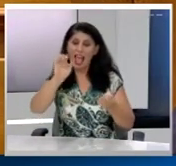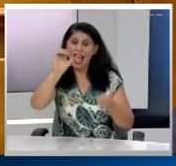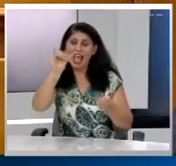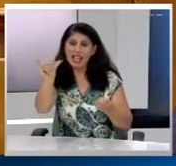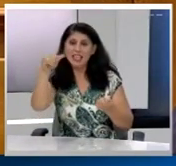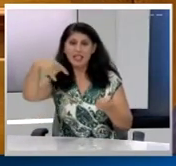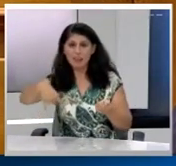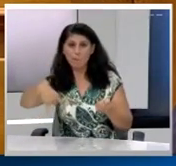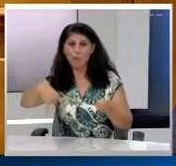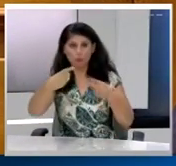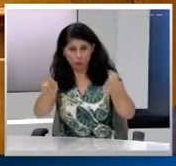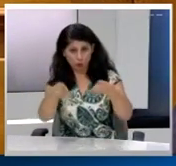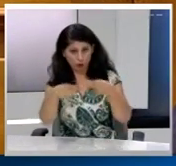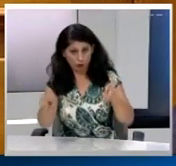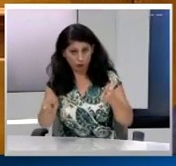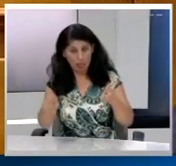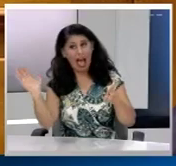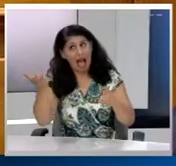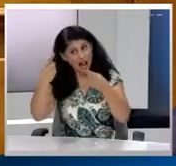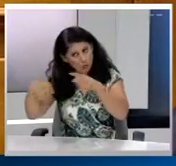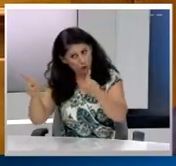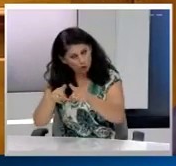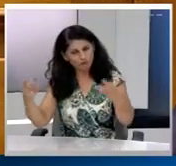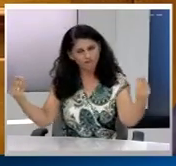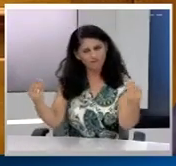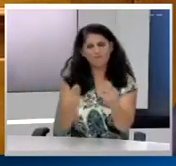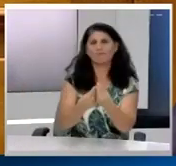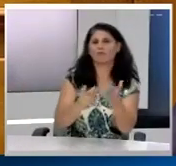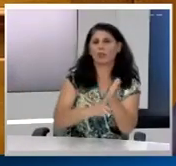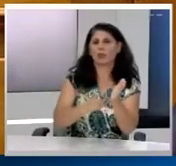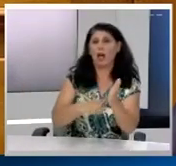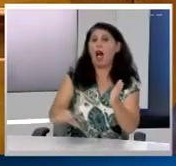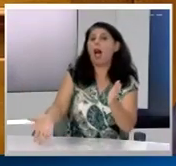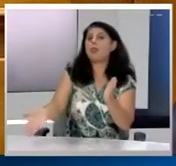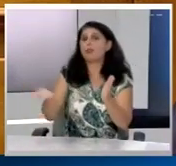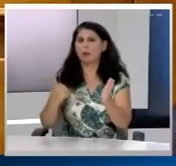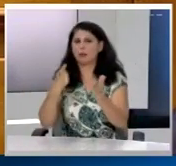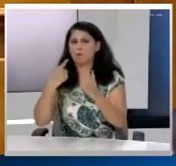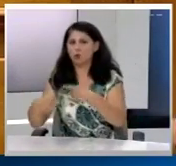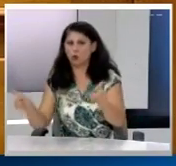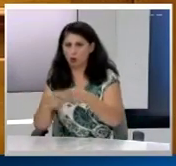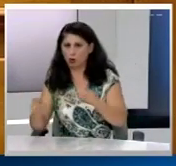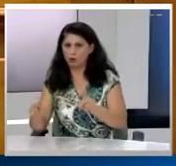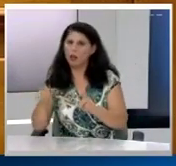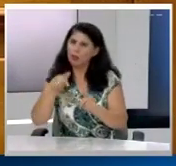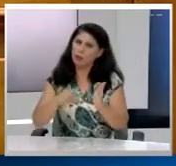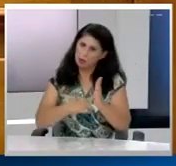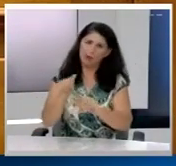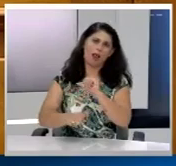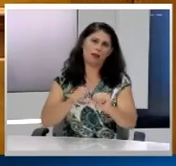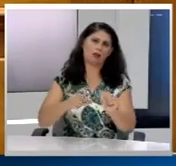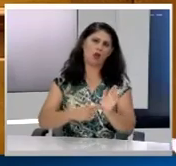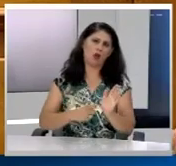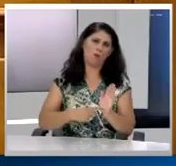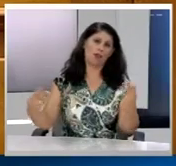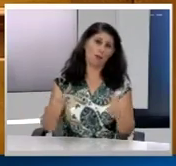είναι, θα είναι σύνομη η απόφασή σας. Αν δεν είναι όμως, θα πρέπει και εδώ να αλλάξετε τον νόμο. Και κλείνω λέγοντας